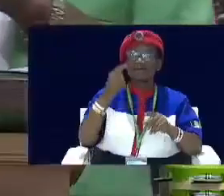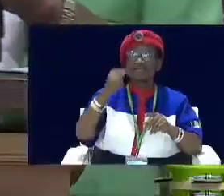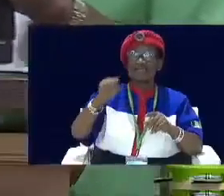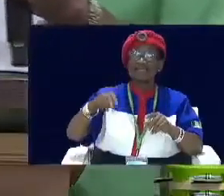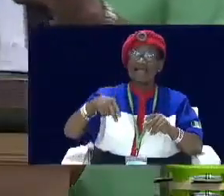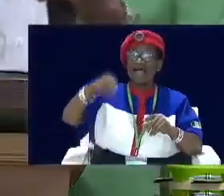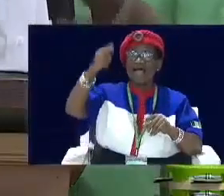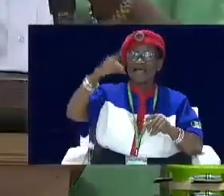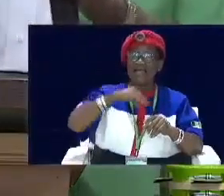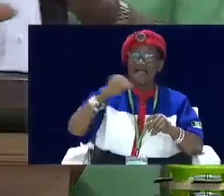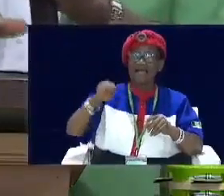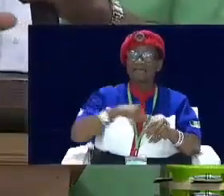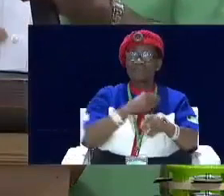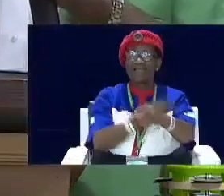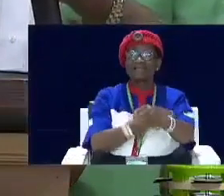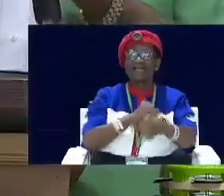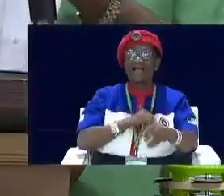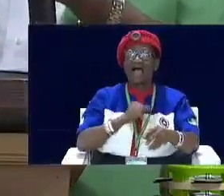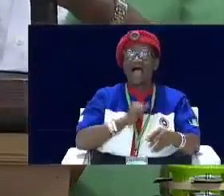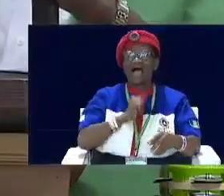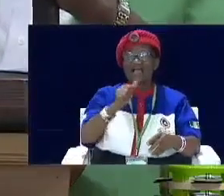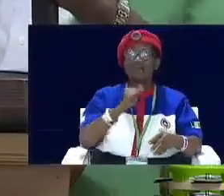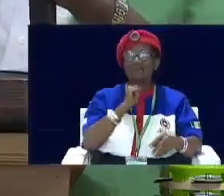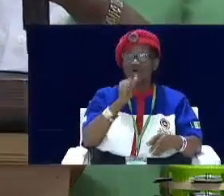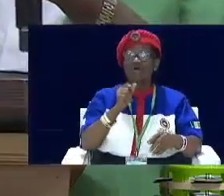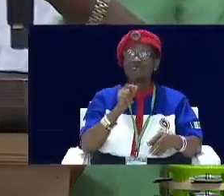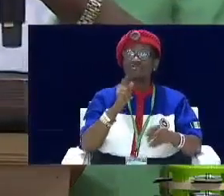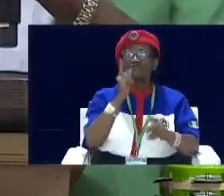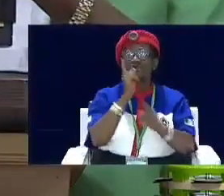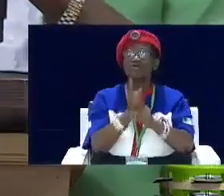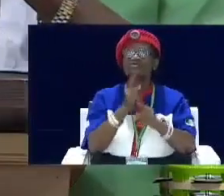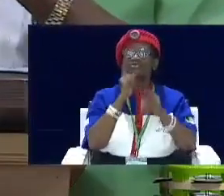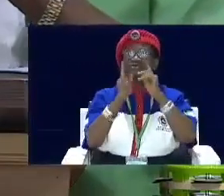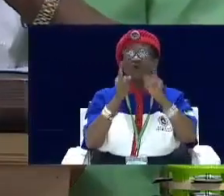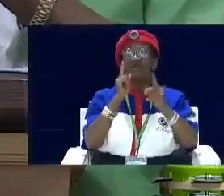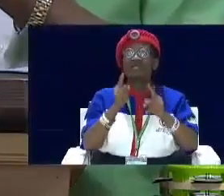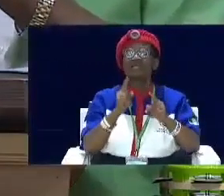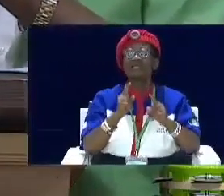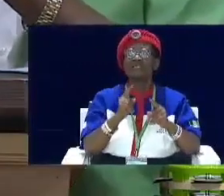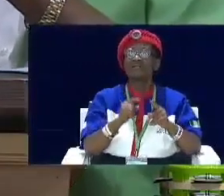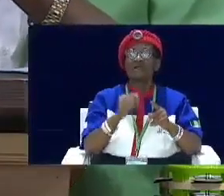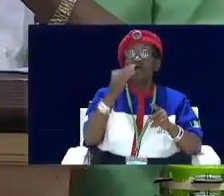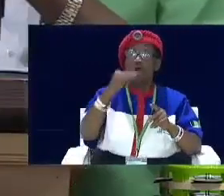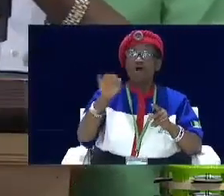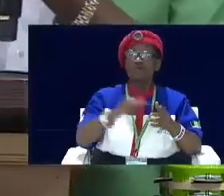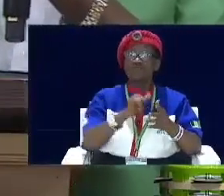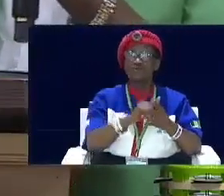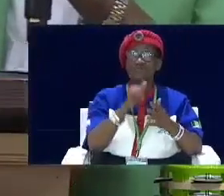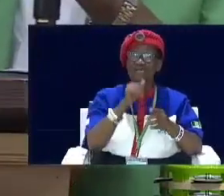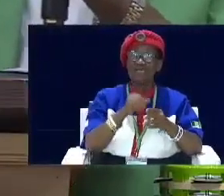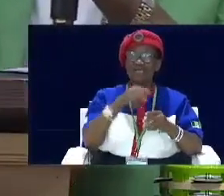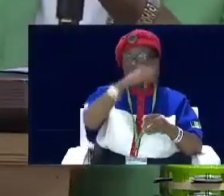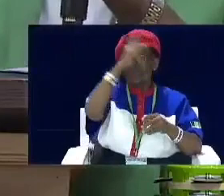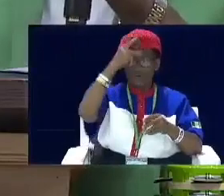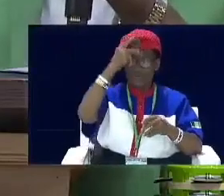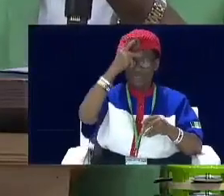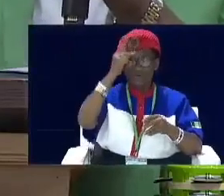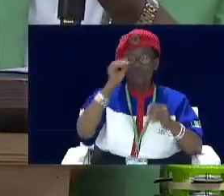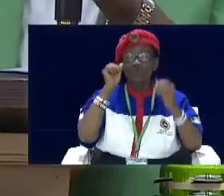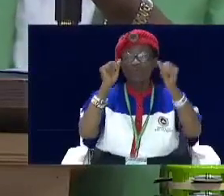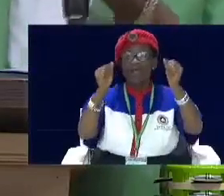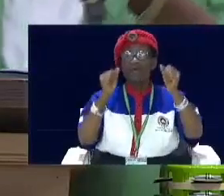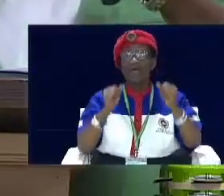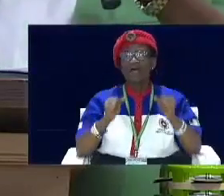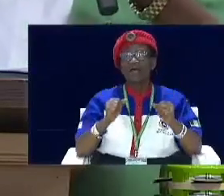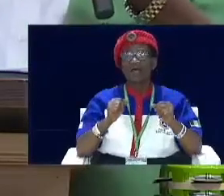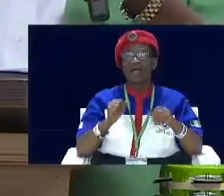alágbára wọ̀nyí. I am not just talking about those in political power. Kìí ṣe tàwọn òṣèlú nìkan ni mò ń sọ o.